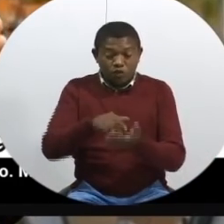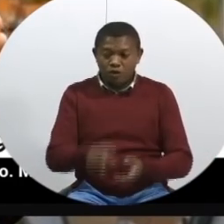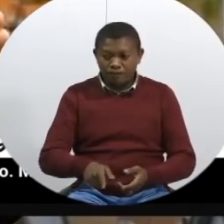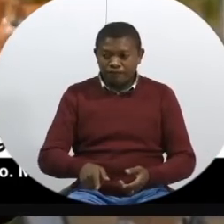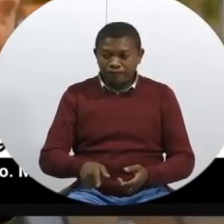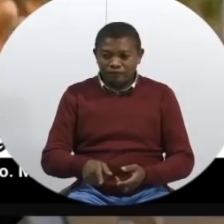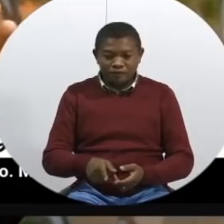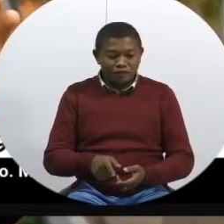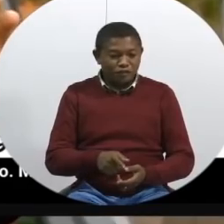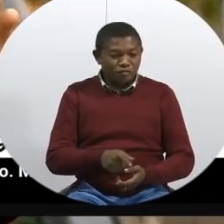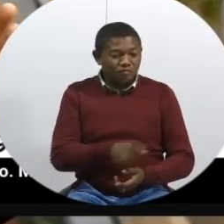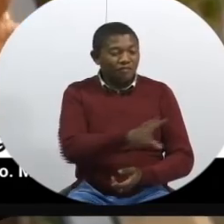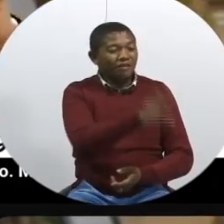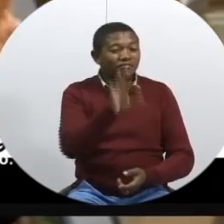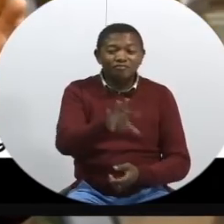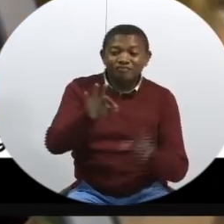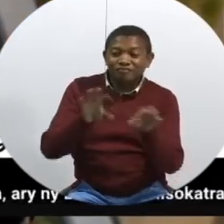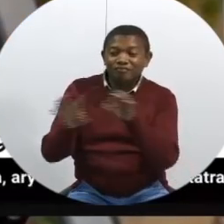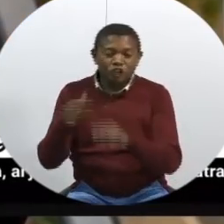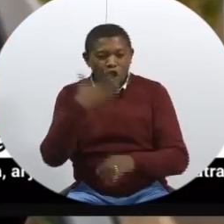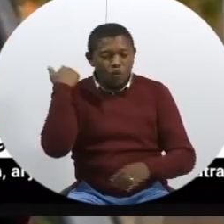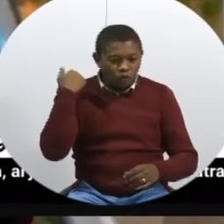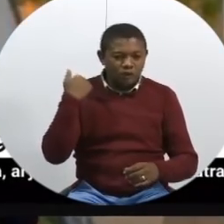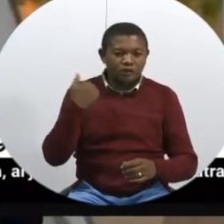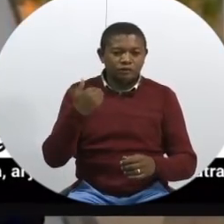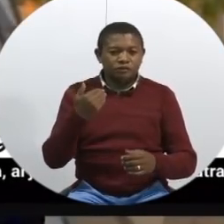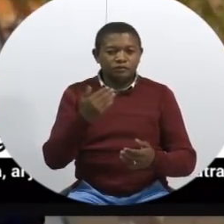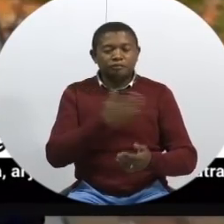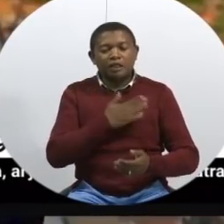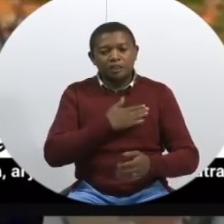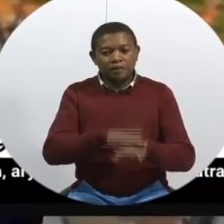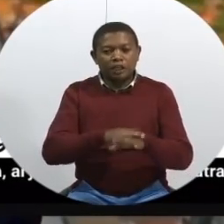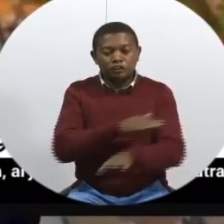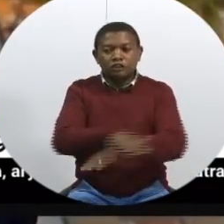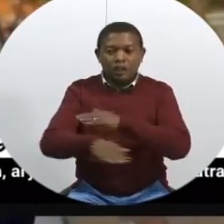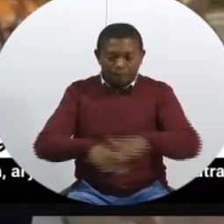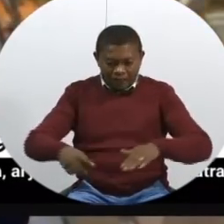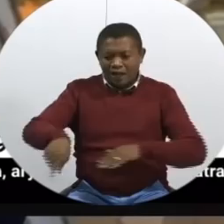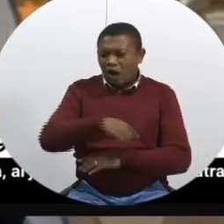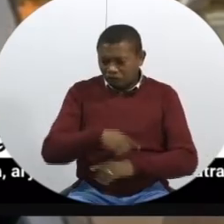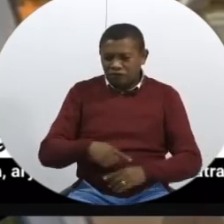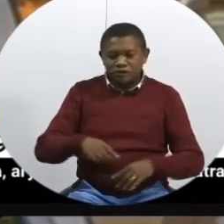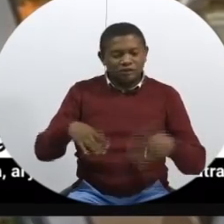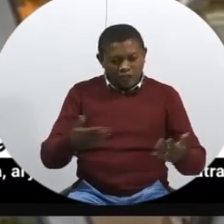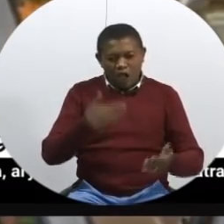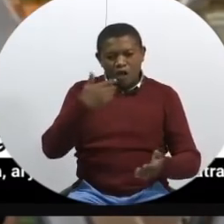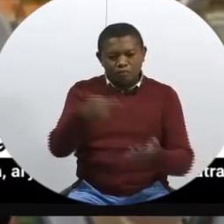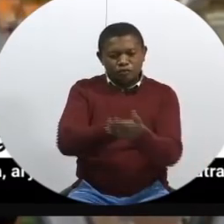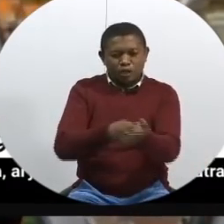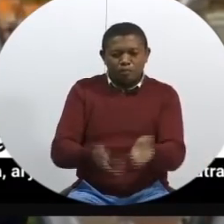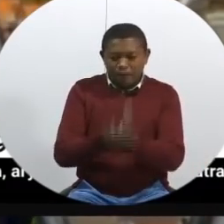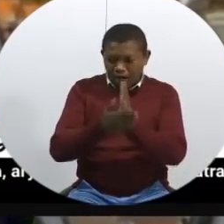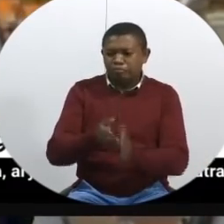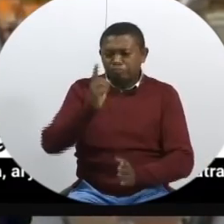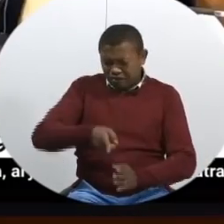akizy na paramède na mpianatra momba ny fahasalamana isika na ny infirmier rehetrarehetra izay misy